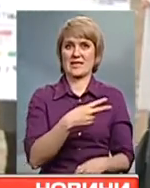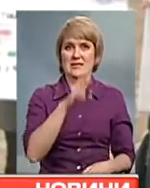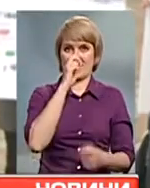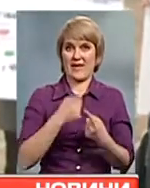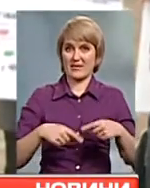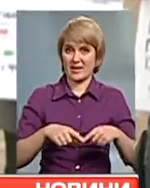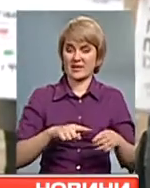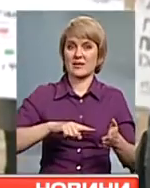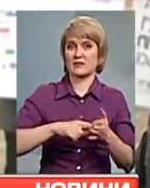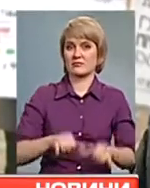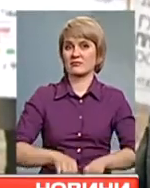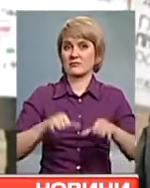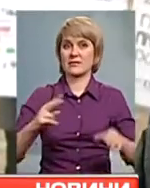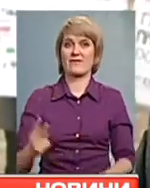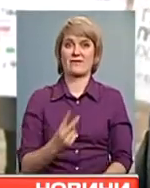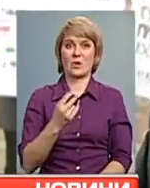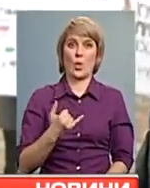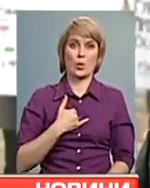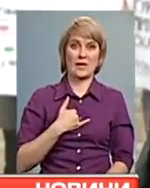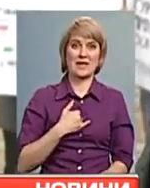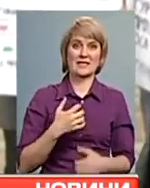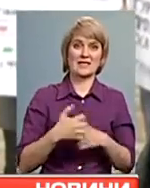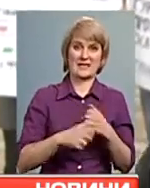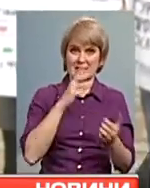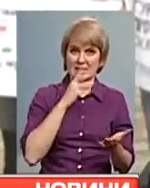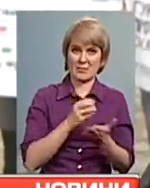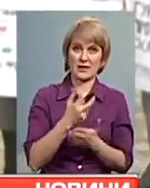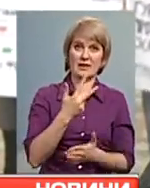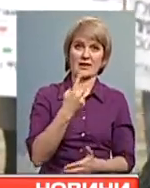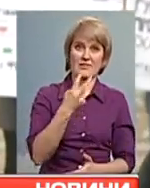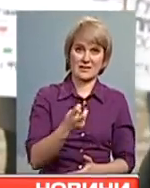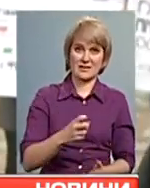збільшена вдвічі. Якщо у нас середня 3200, це якраз виходило десь 6500.